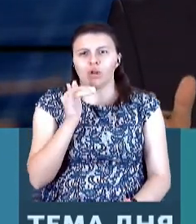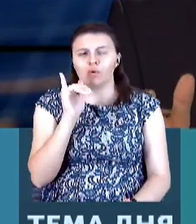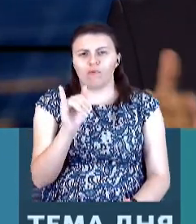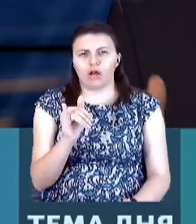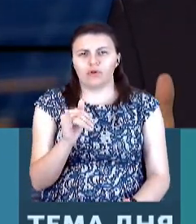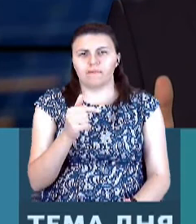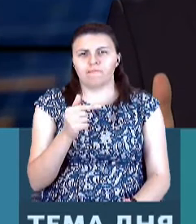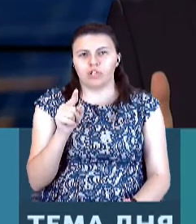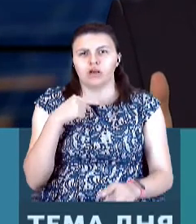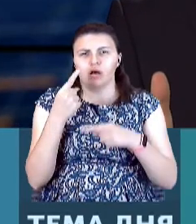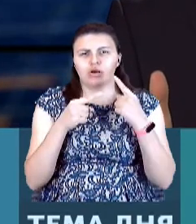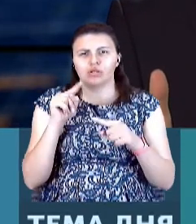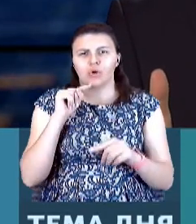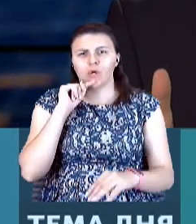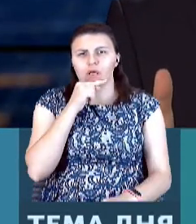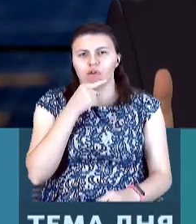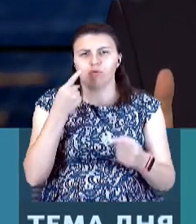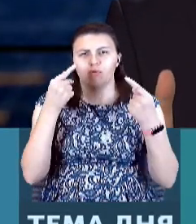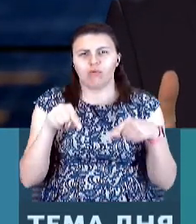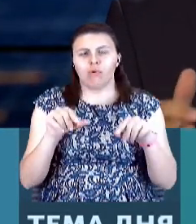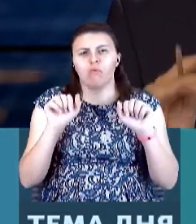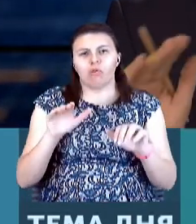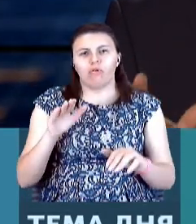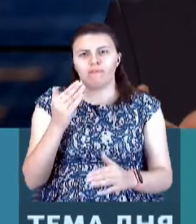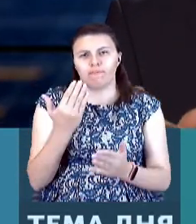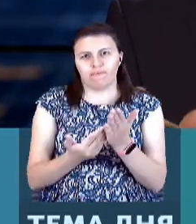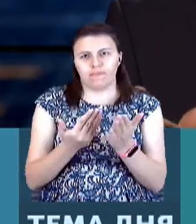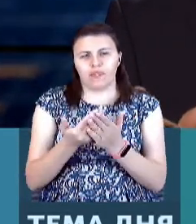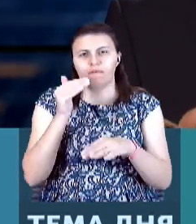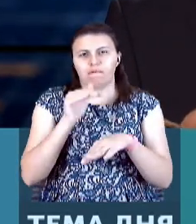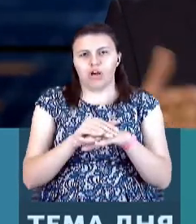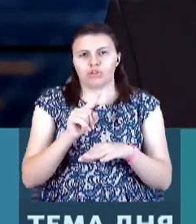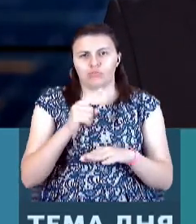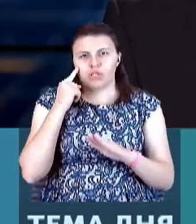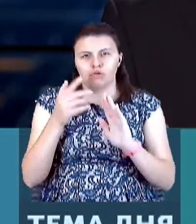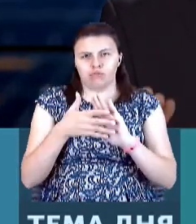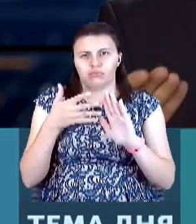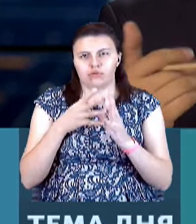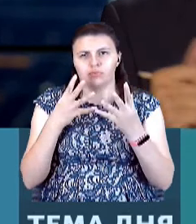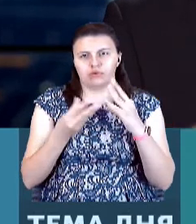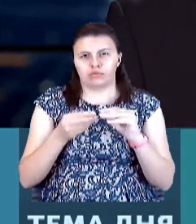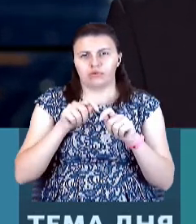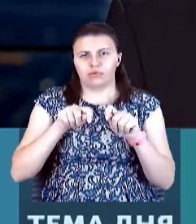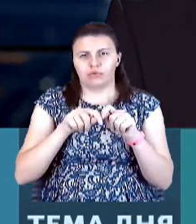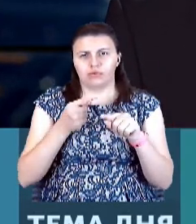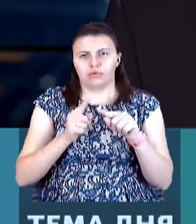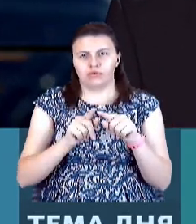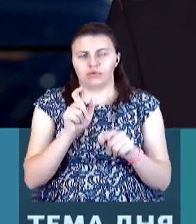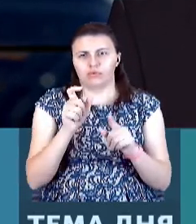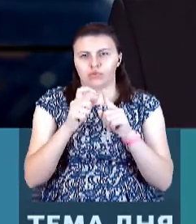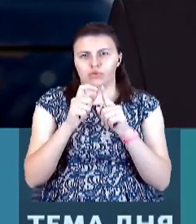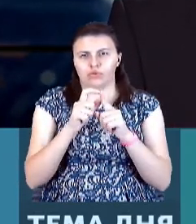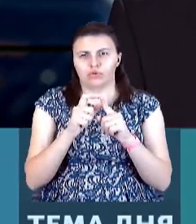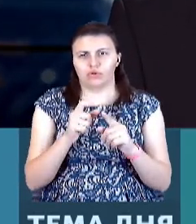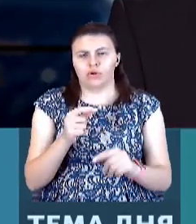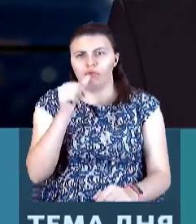що економіка України падає. Могли б ви навести якийсь факт, наприклад, щоб ми могли в результаті перевірити ось цю тезу? Звичайно, в